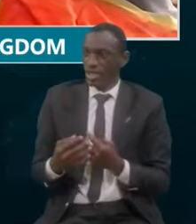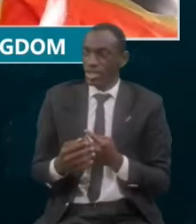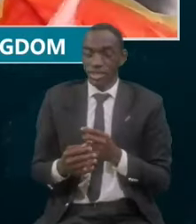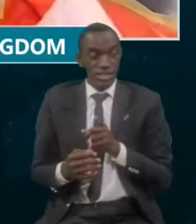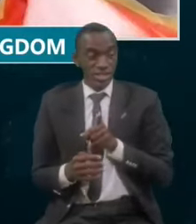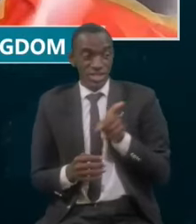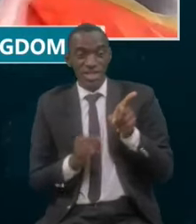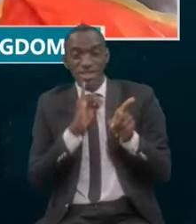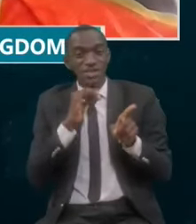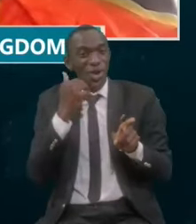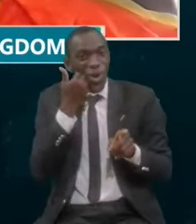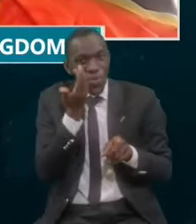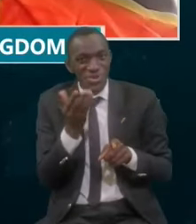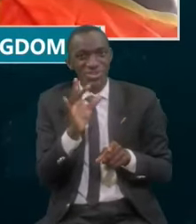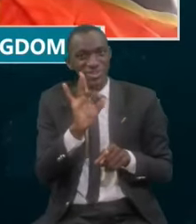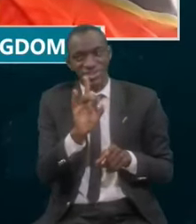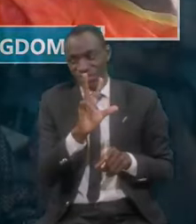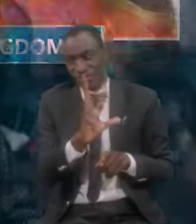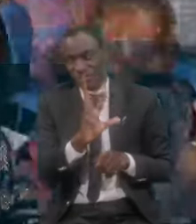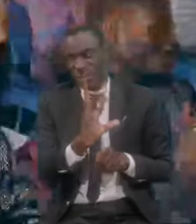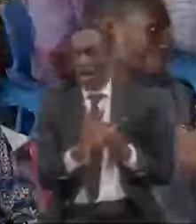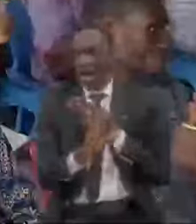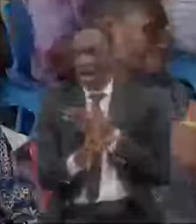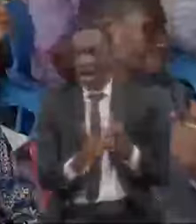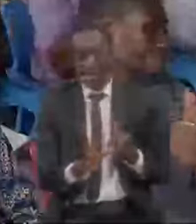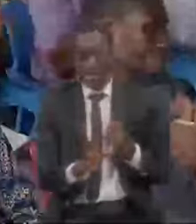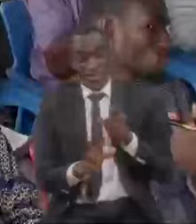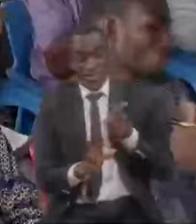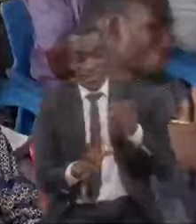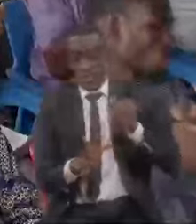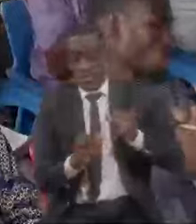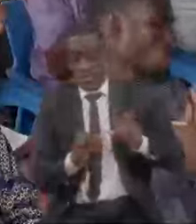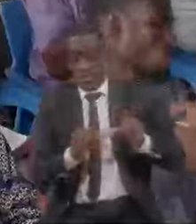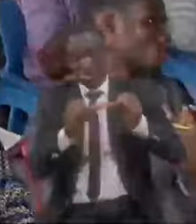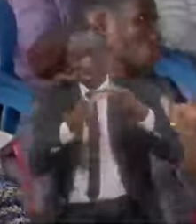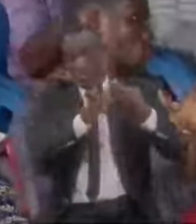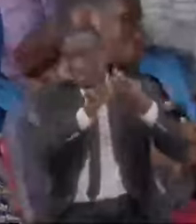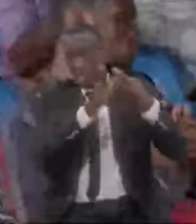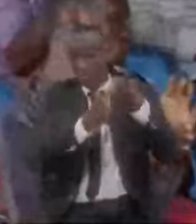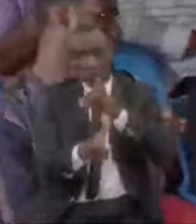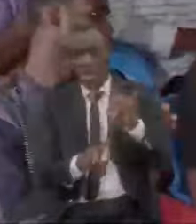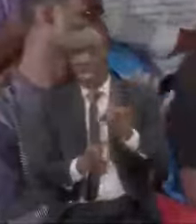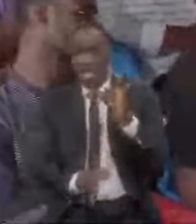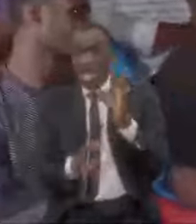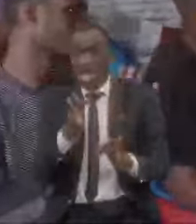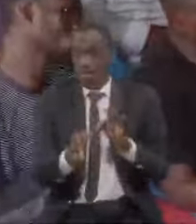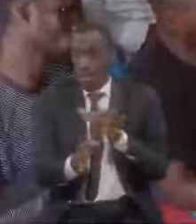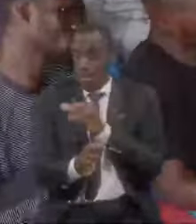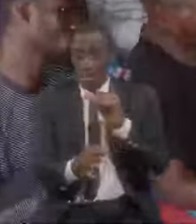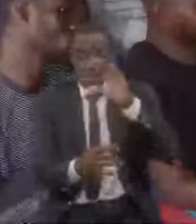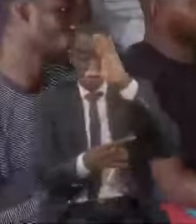Lui, là, il a environ 83 ans. Et il court toujours. Si un homme de 80